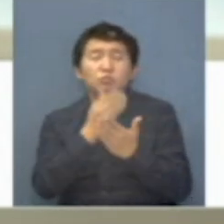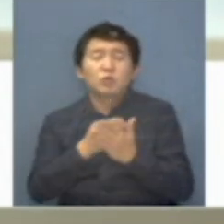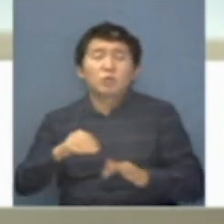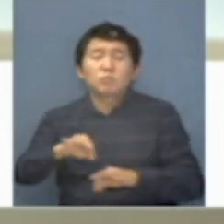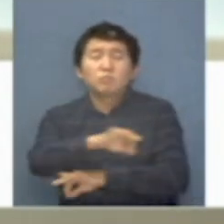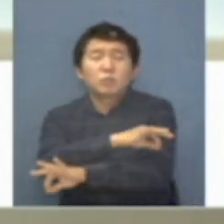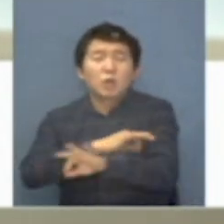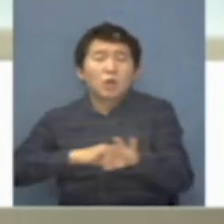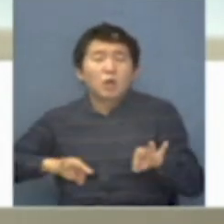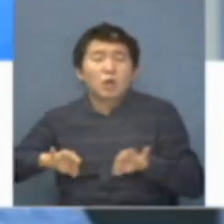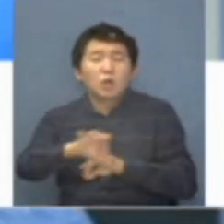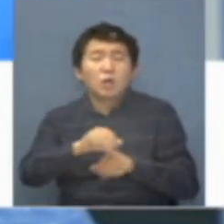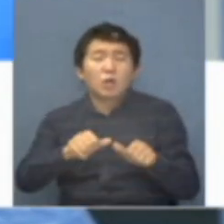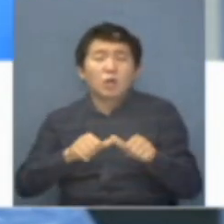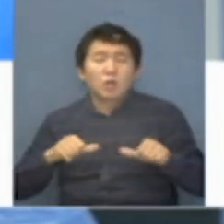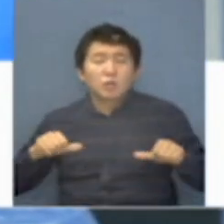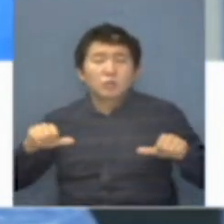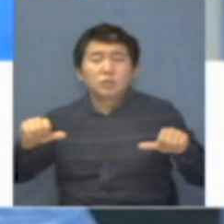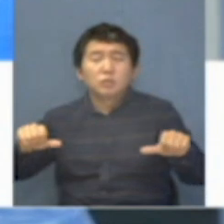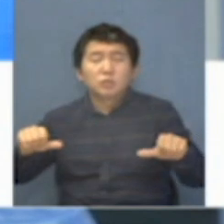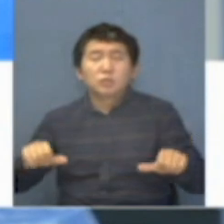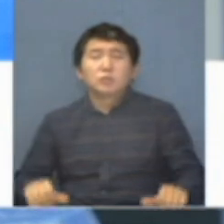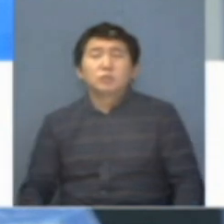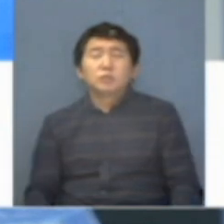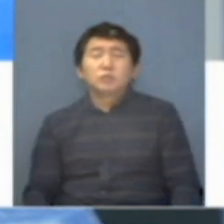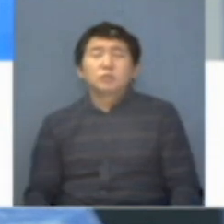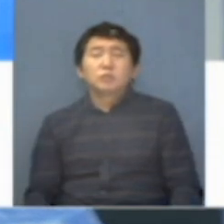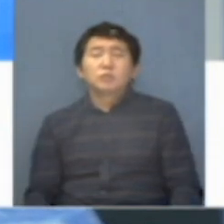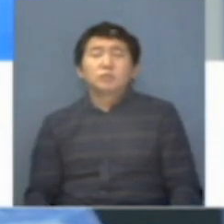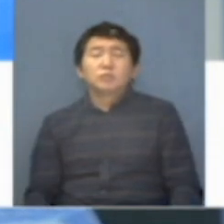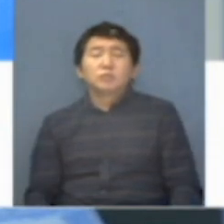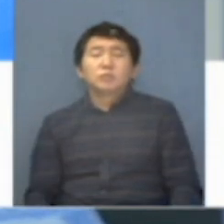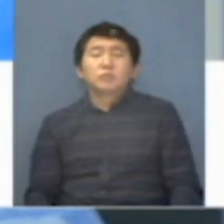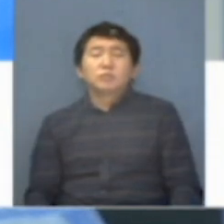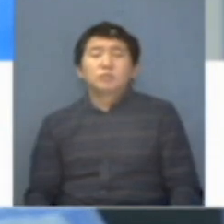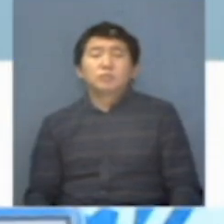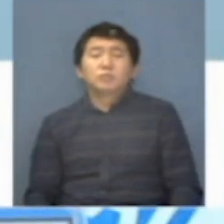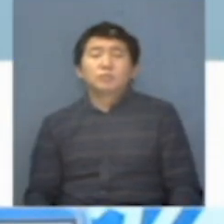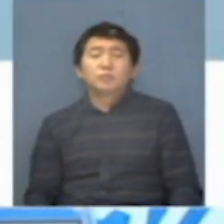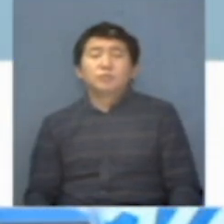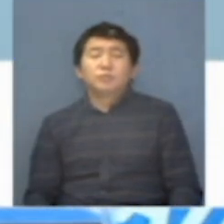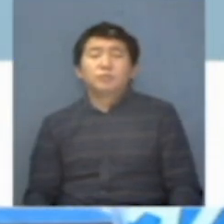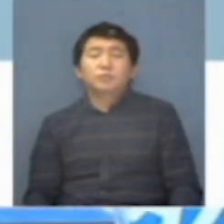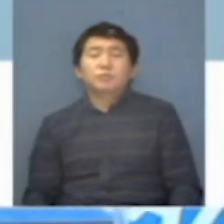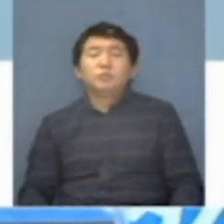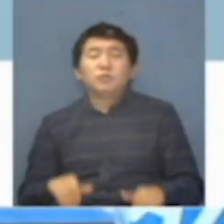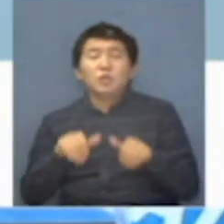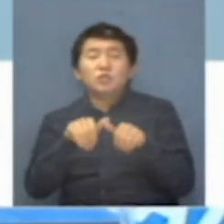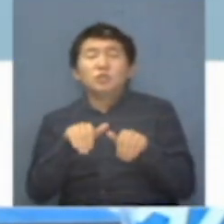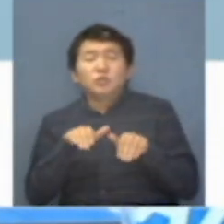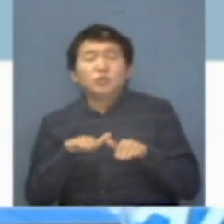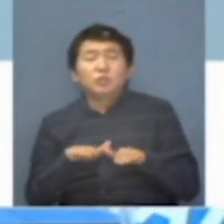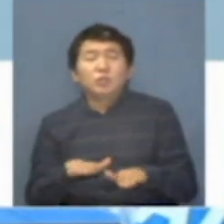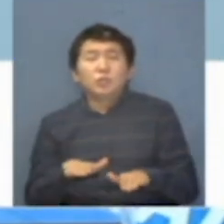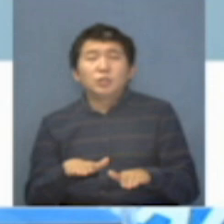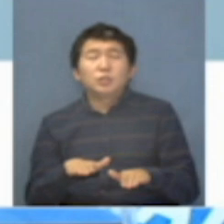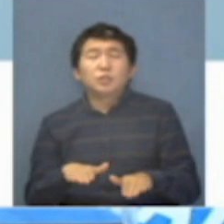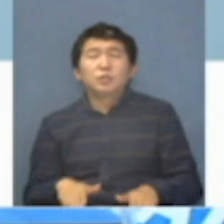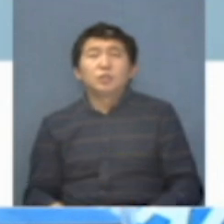перед региональной комиссией по выбранным отраслевым направлениям. Решением кадровой комиссии по итогу в региональный кадровый